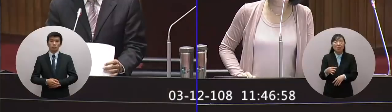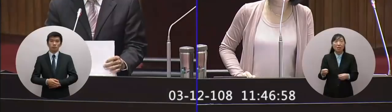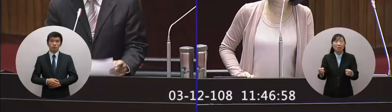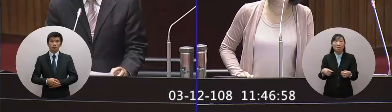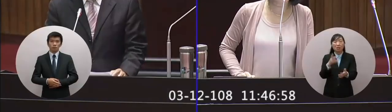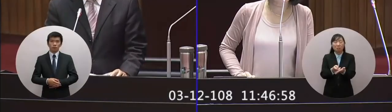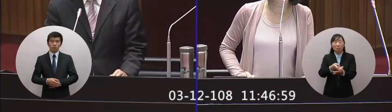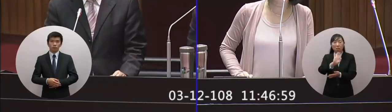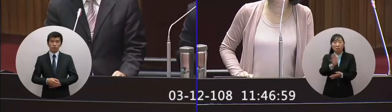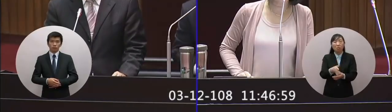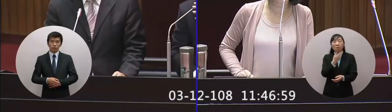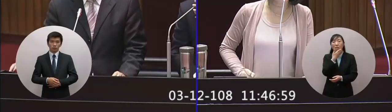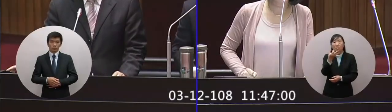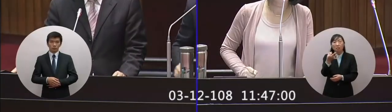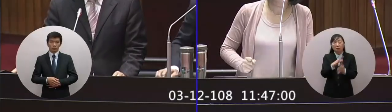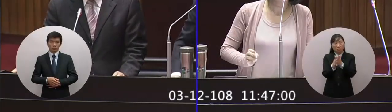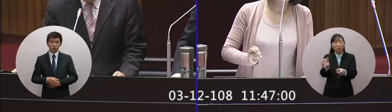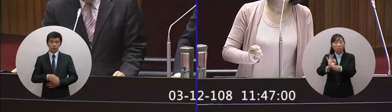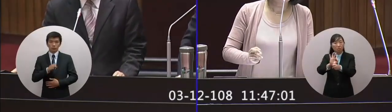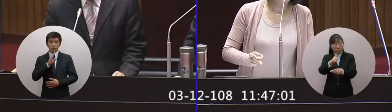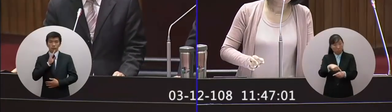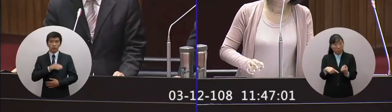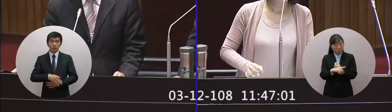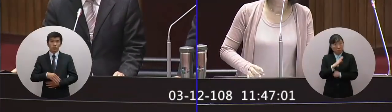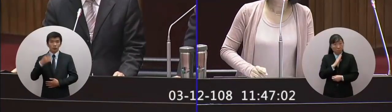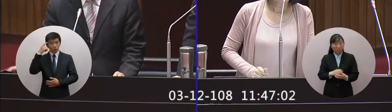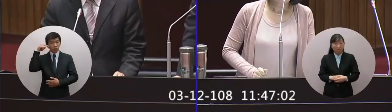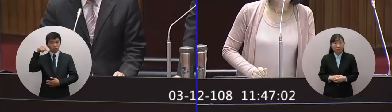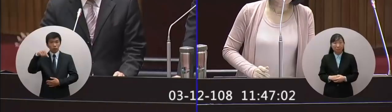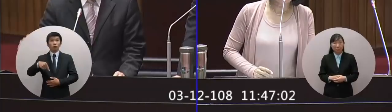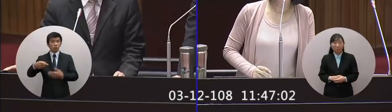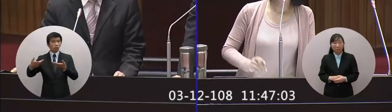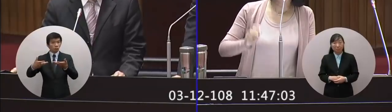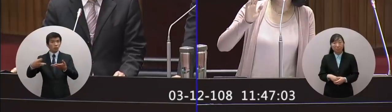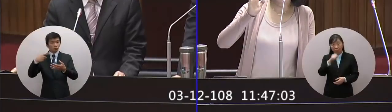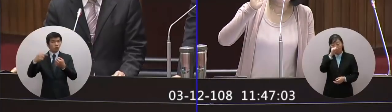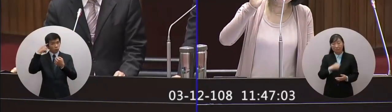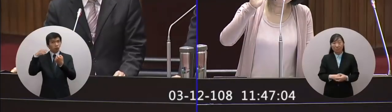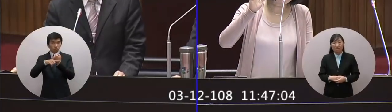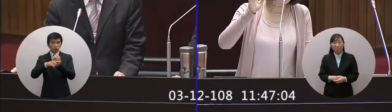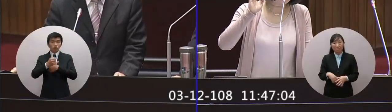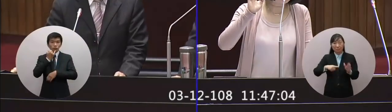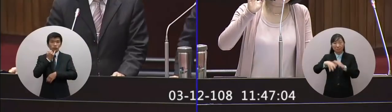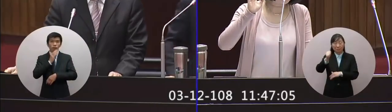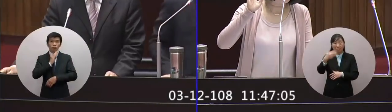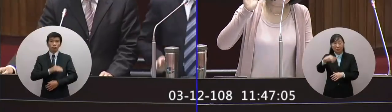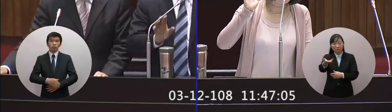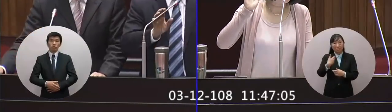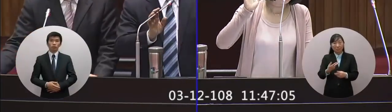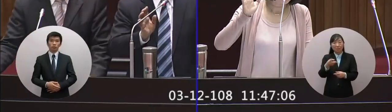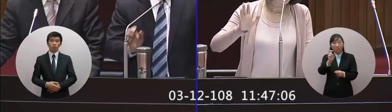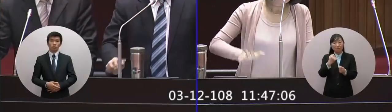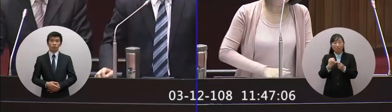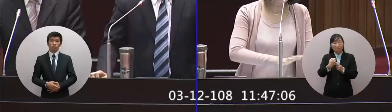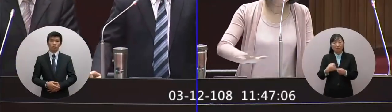升、补助，应当都是研议的方向，对不对？ 是，我觉得这个是一个非常值得来往前前进的。 那院长再给我20秒，下